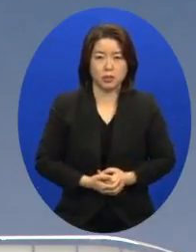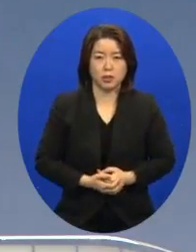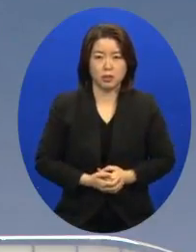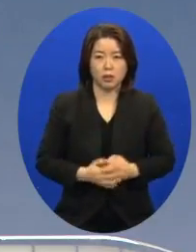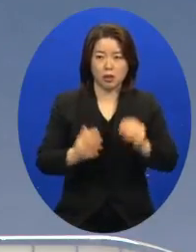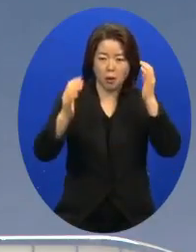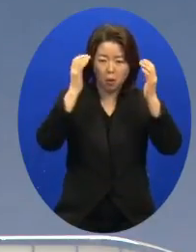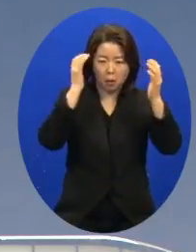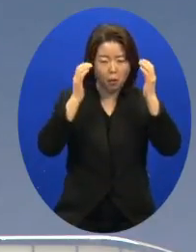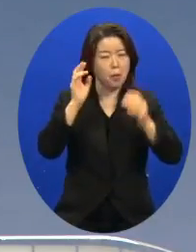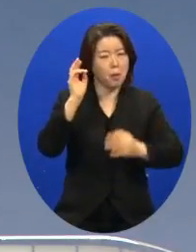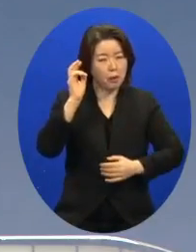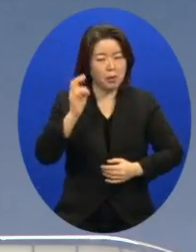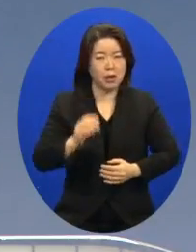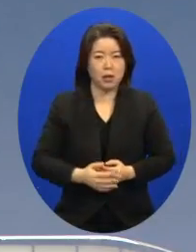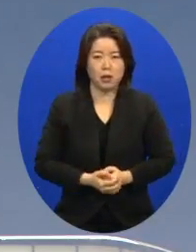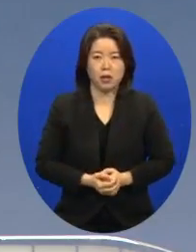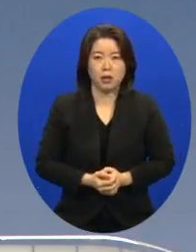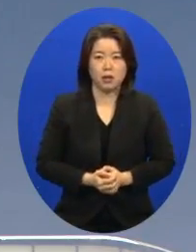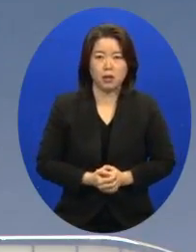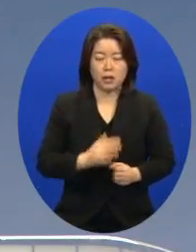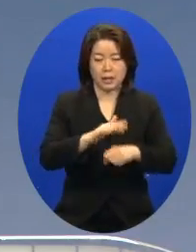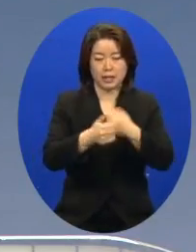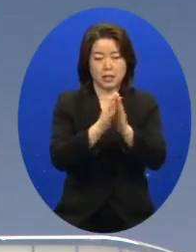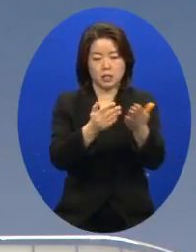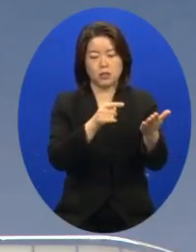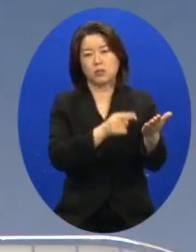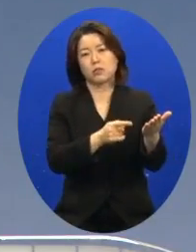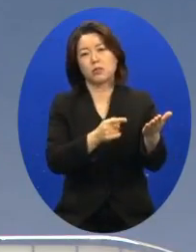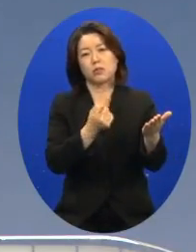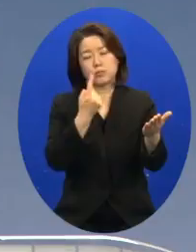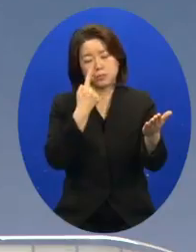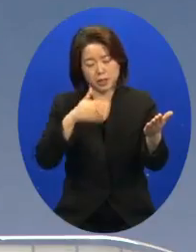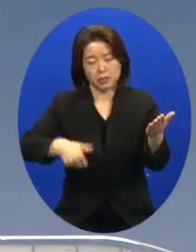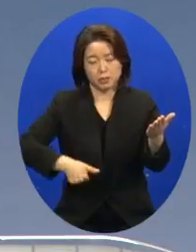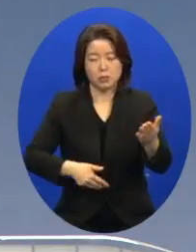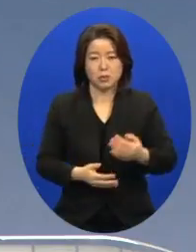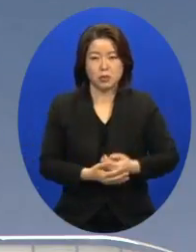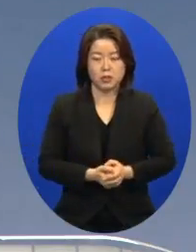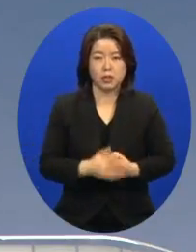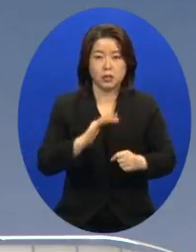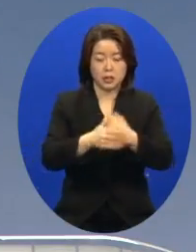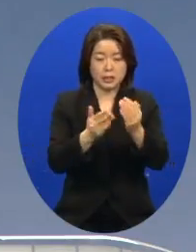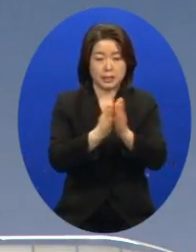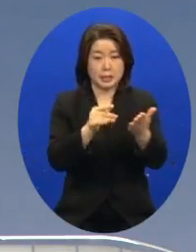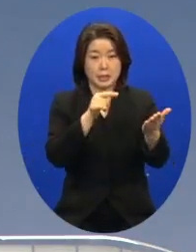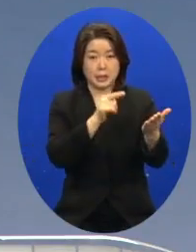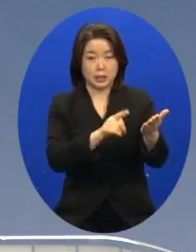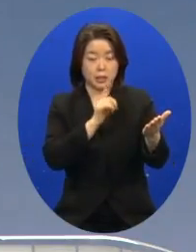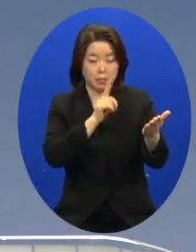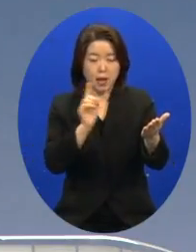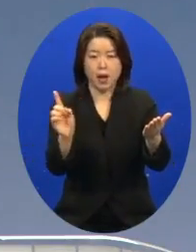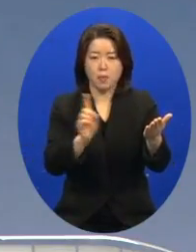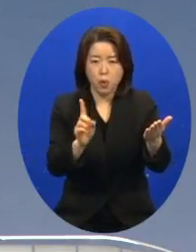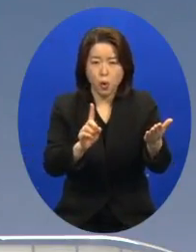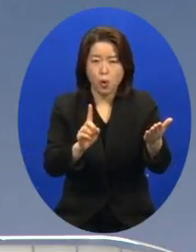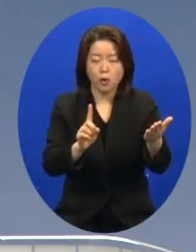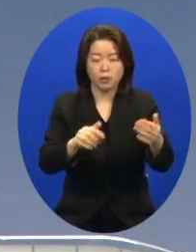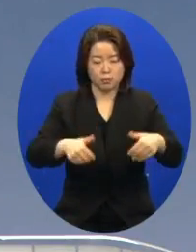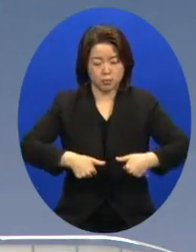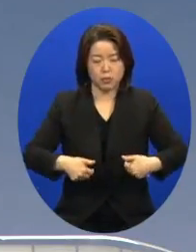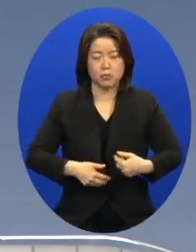헷갈릴 만 하지요 성경을 보아야 됩니다 성경이 무엇이라고 이야기 하는가 를 봐야